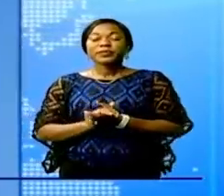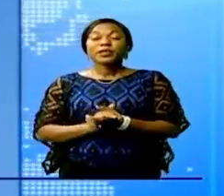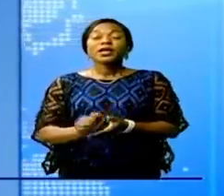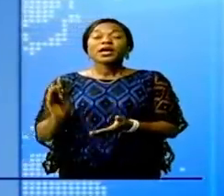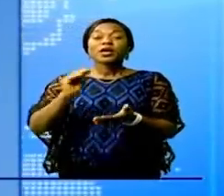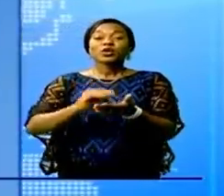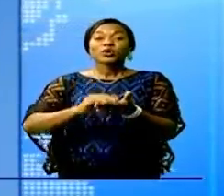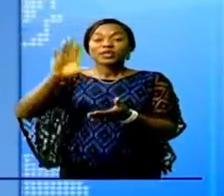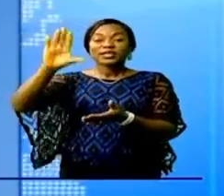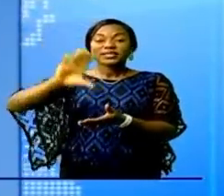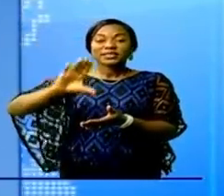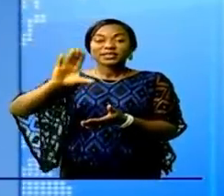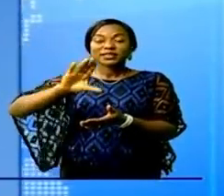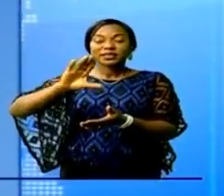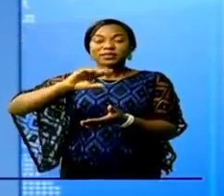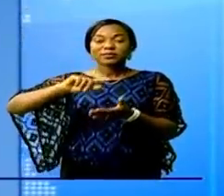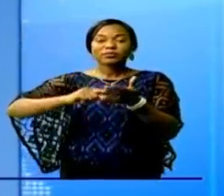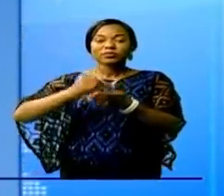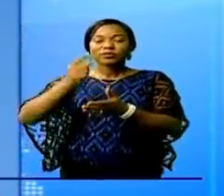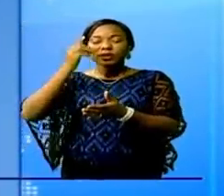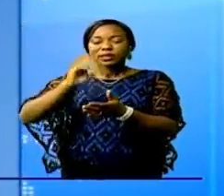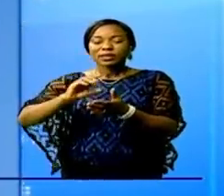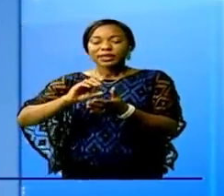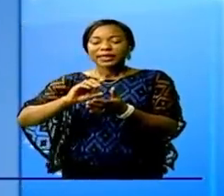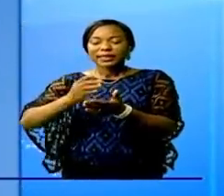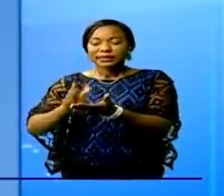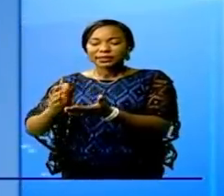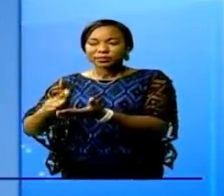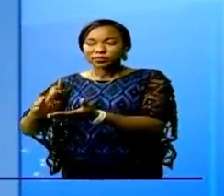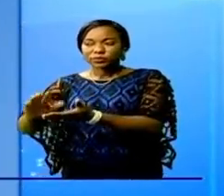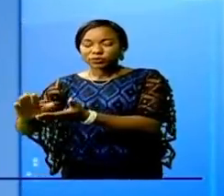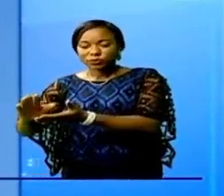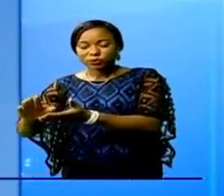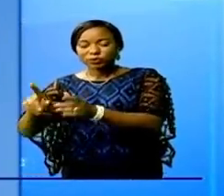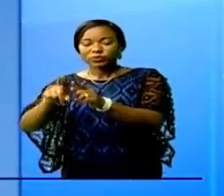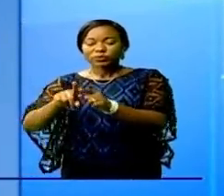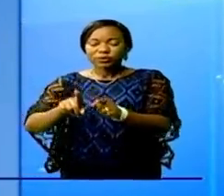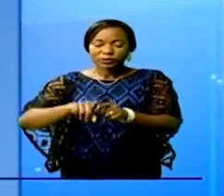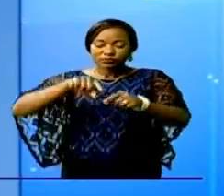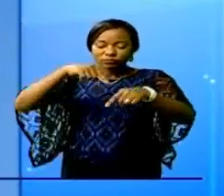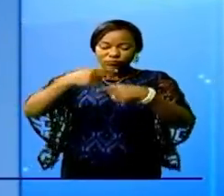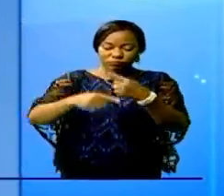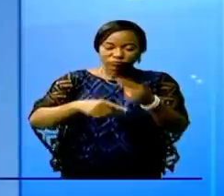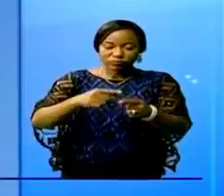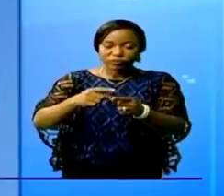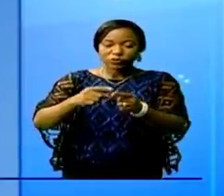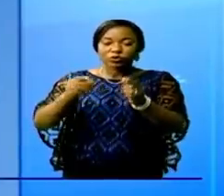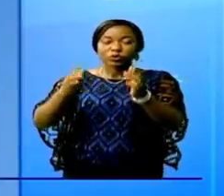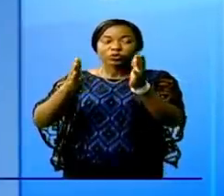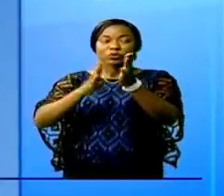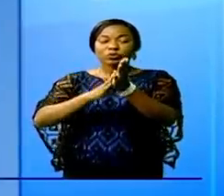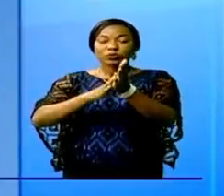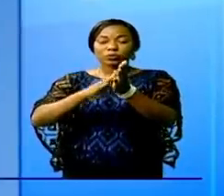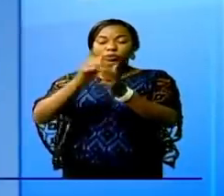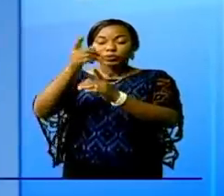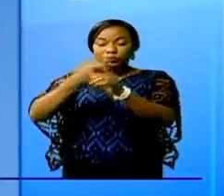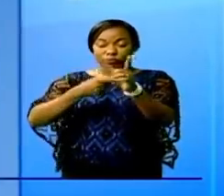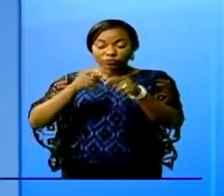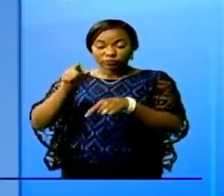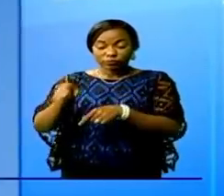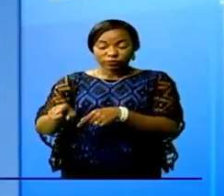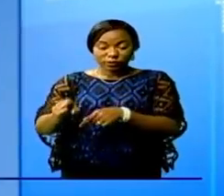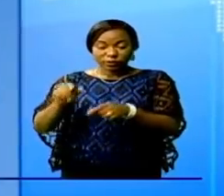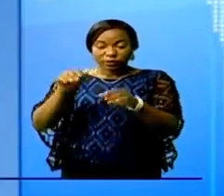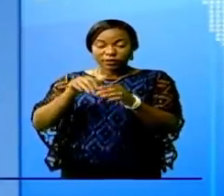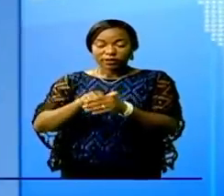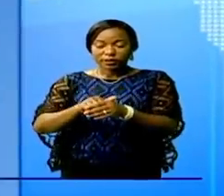la cinquième phase de la campagne de distribution de Zalvin est intervenue en octobre dernier au site touristique de Lancélé.